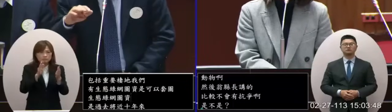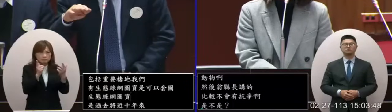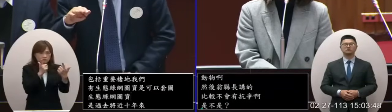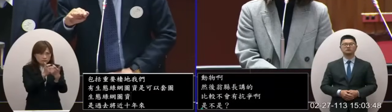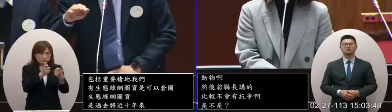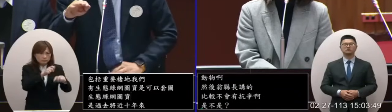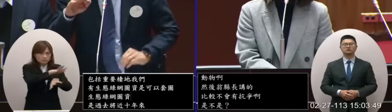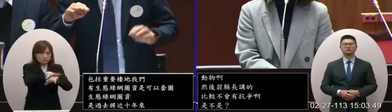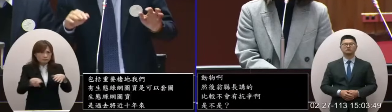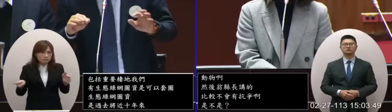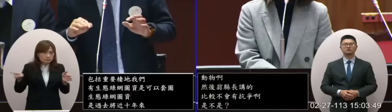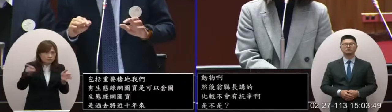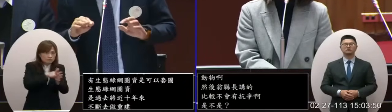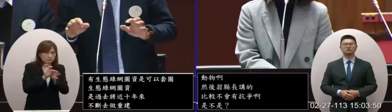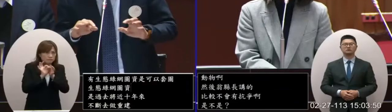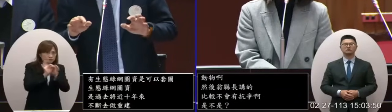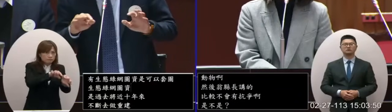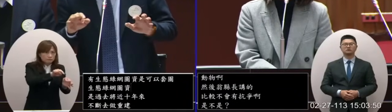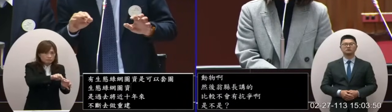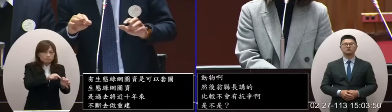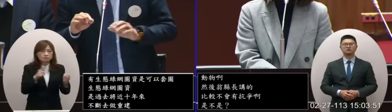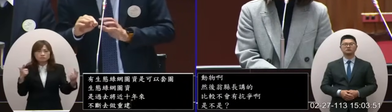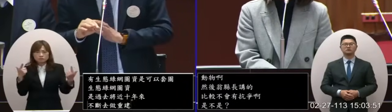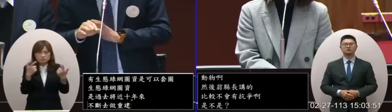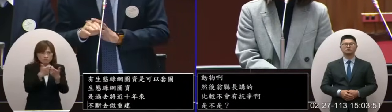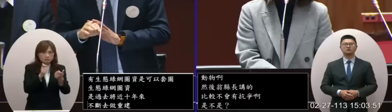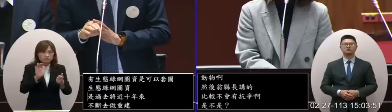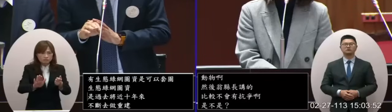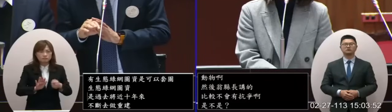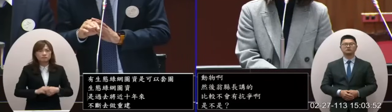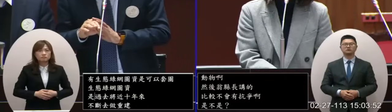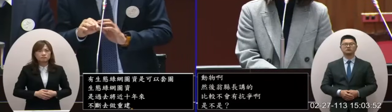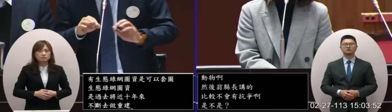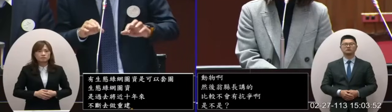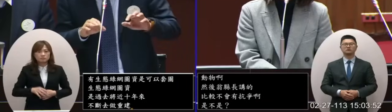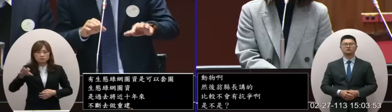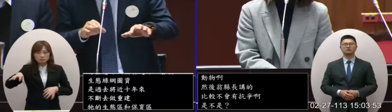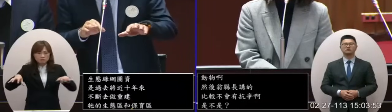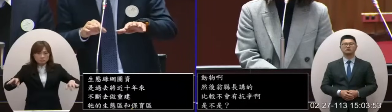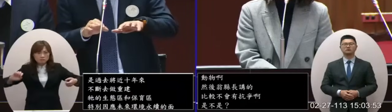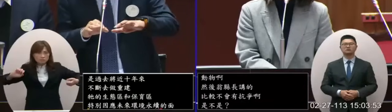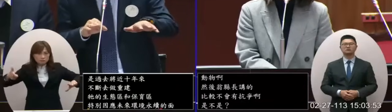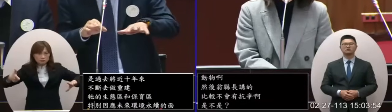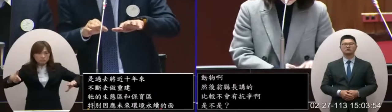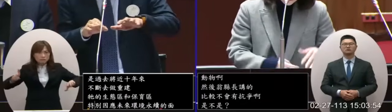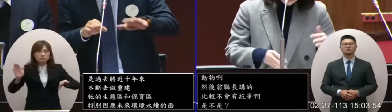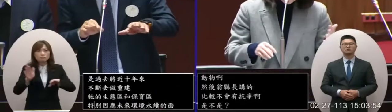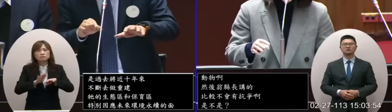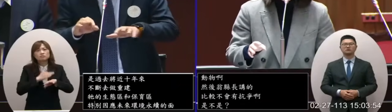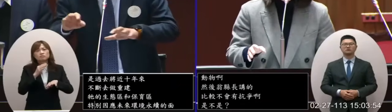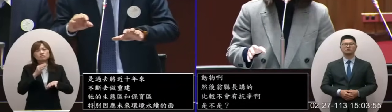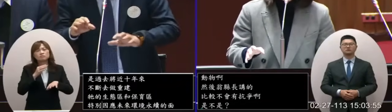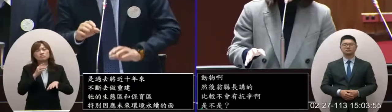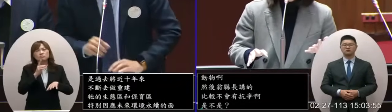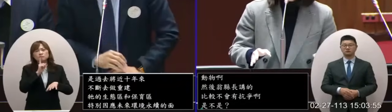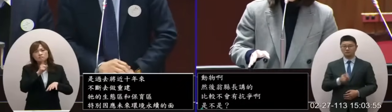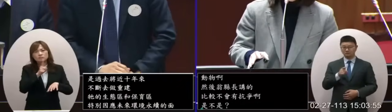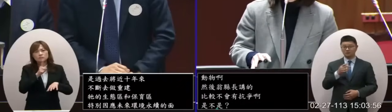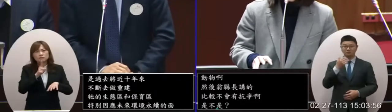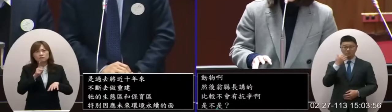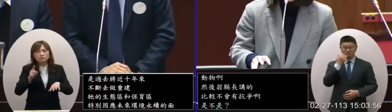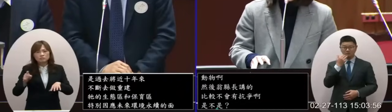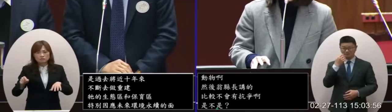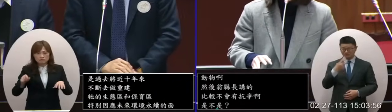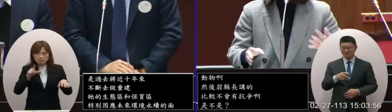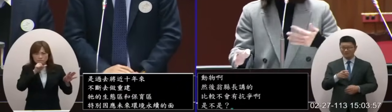面，好，所以在不同的地区不会说因为这个栖地哈，会因为遇到不同的地区就会移 动。你如果再